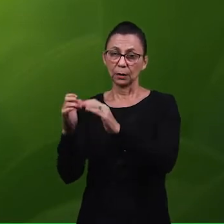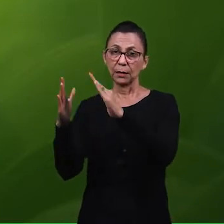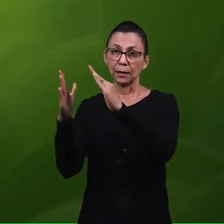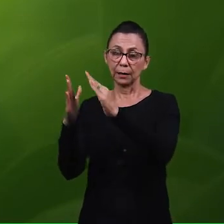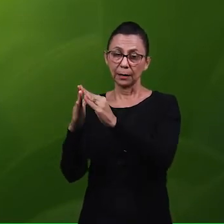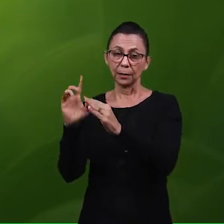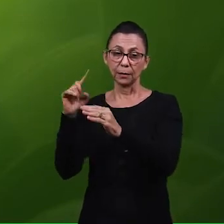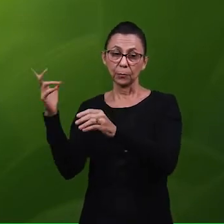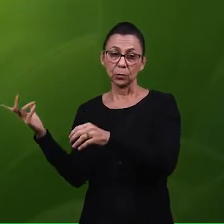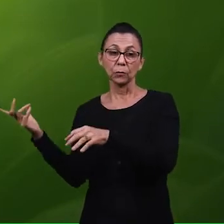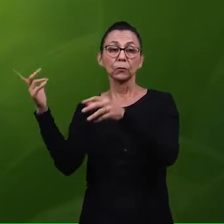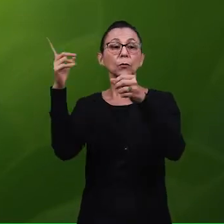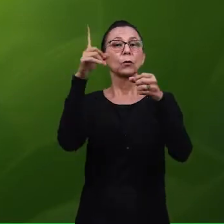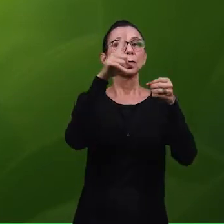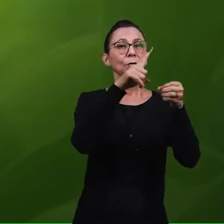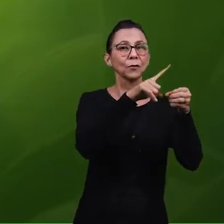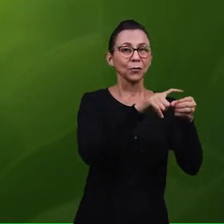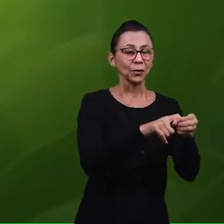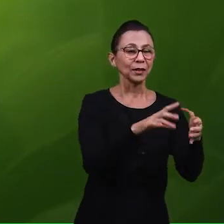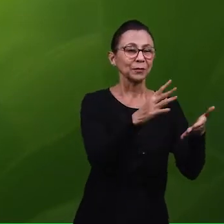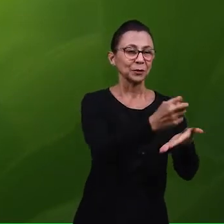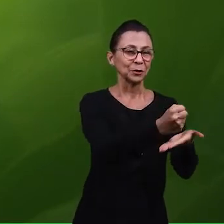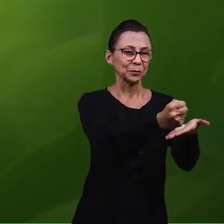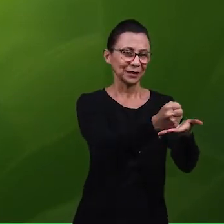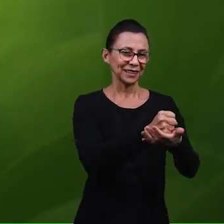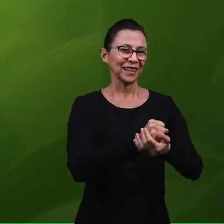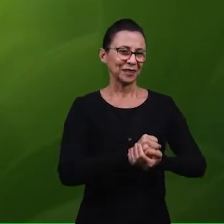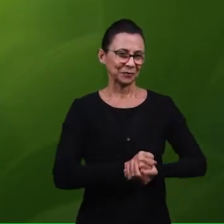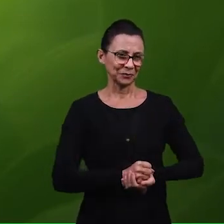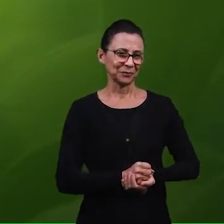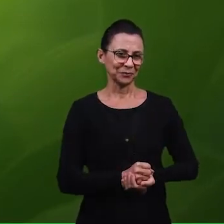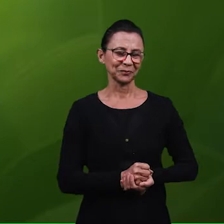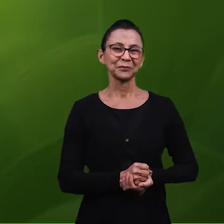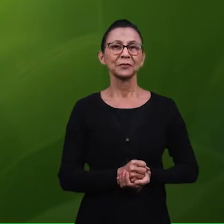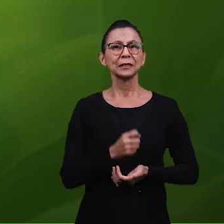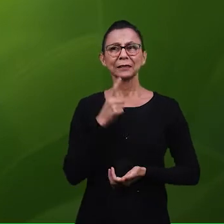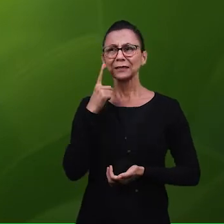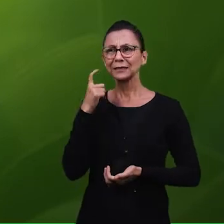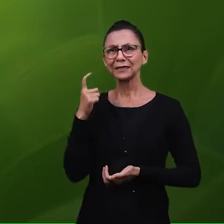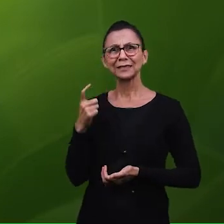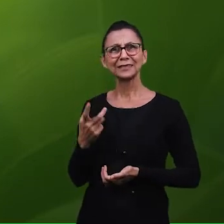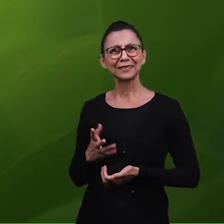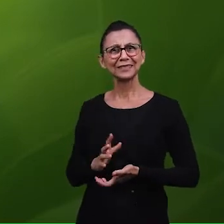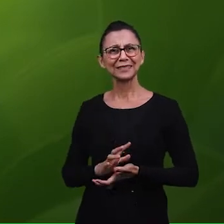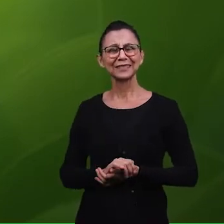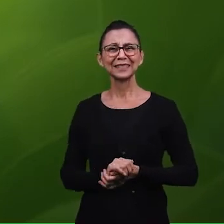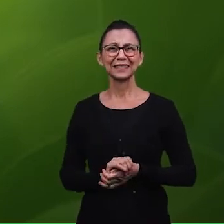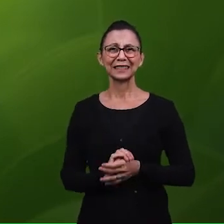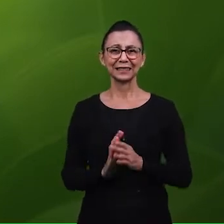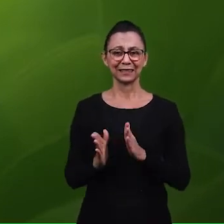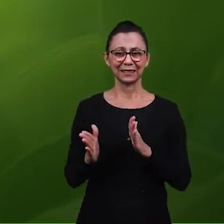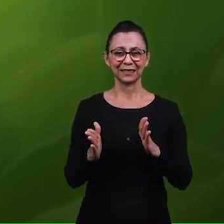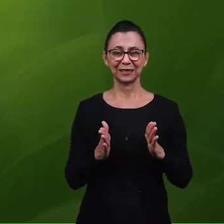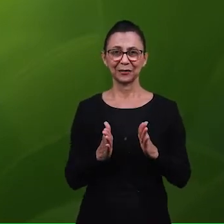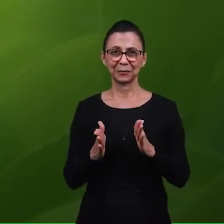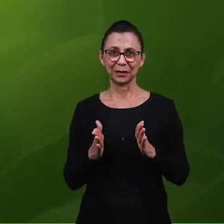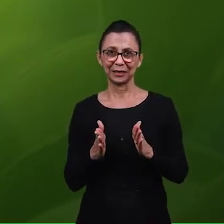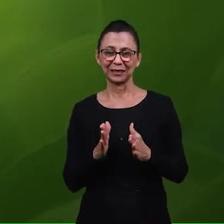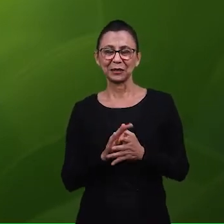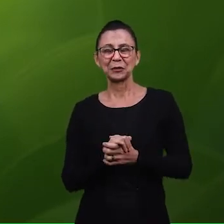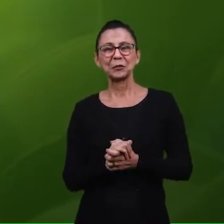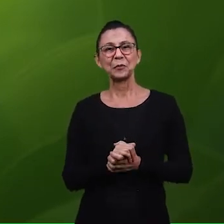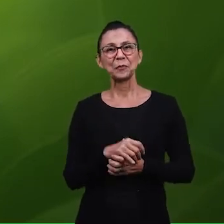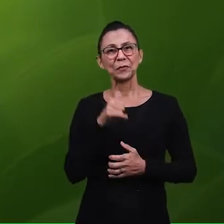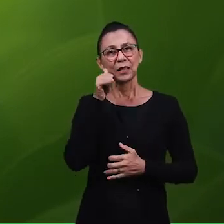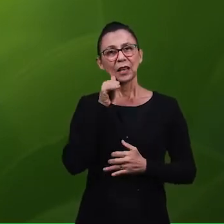où les deux allaient habiter. Donc, il avait une promesse. Donc, je vais préparer une place et quand tout sera prêt, je